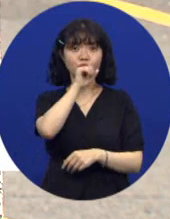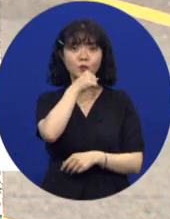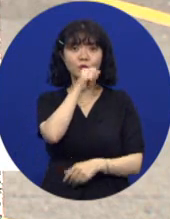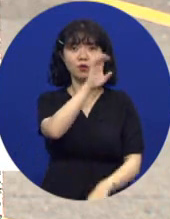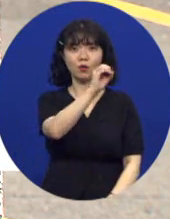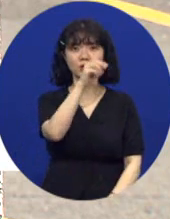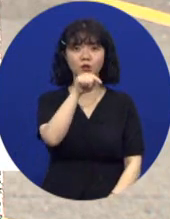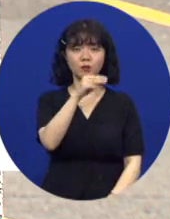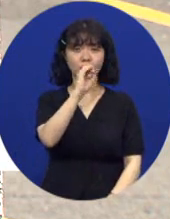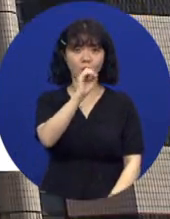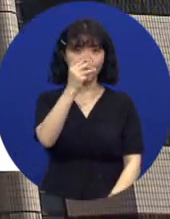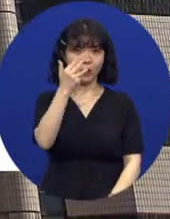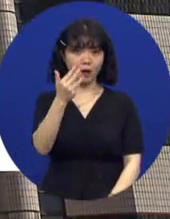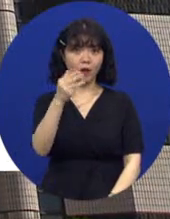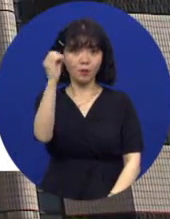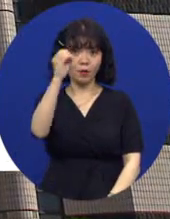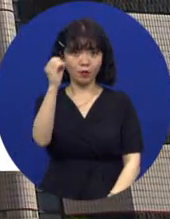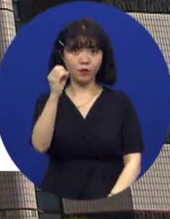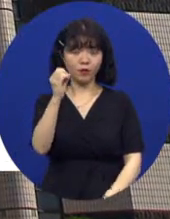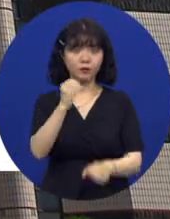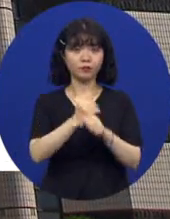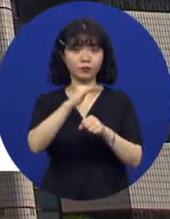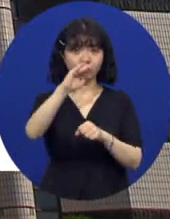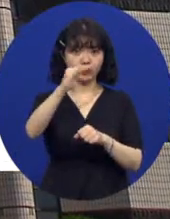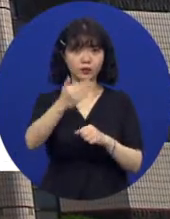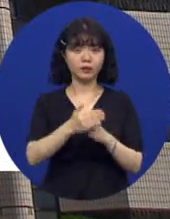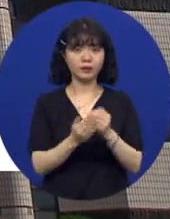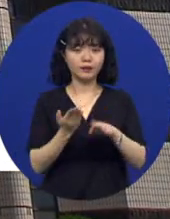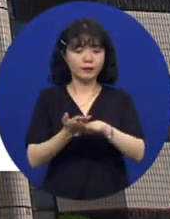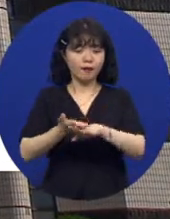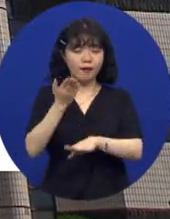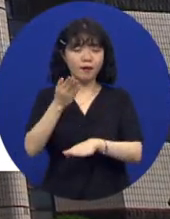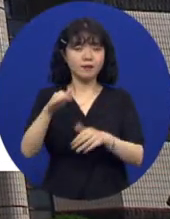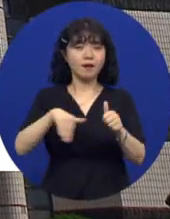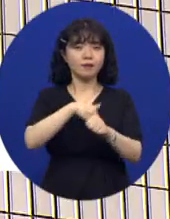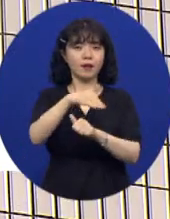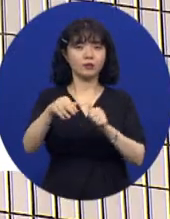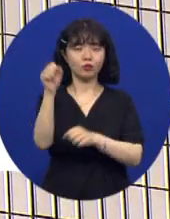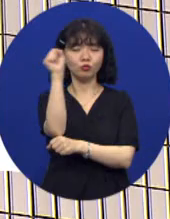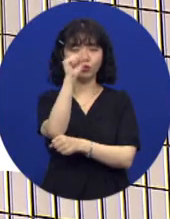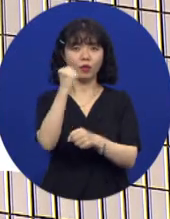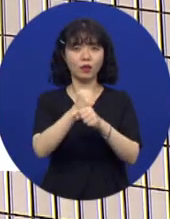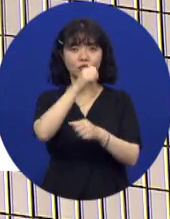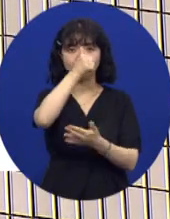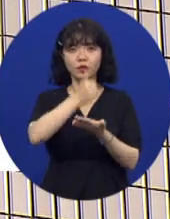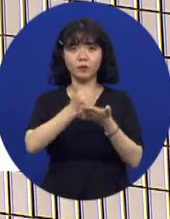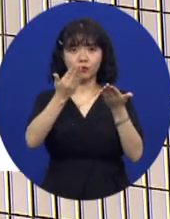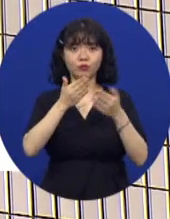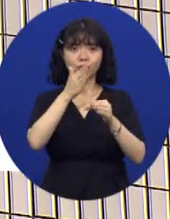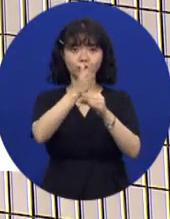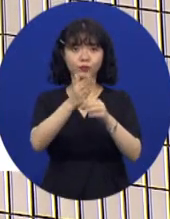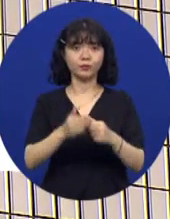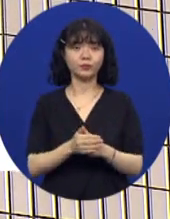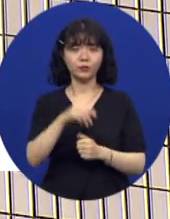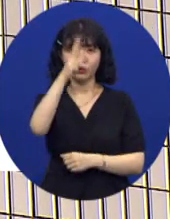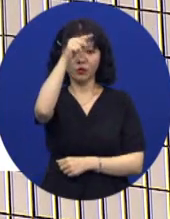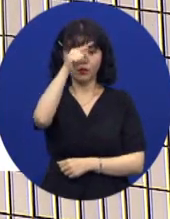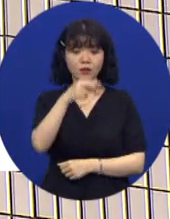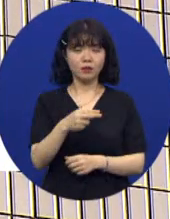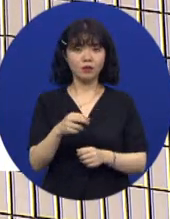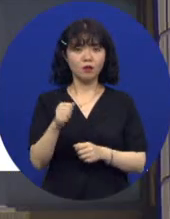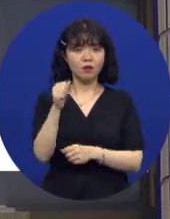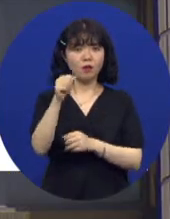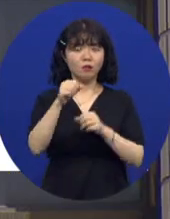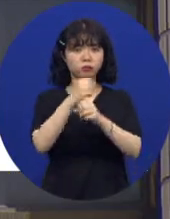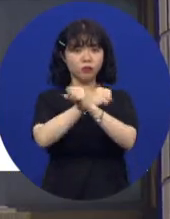0.08% 인상 0.08% 이상인 상태에서 운전을 한 혐의를 받고 있습니다 경찰은 신호위반을